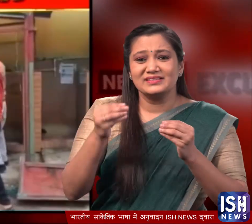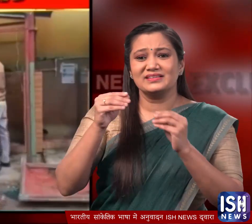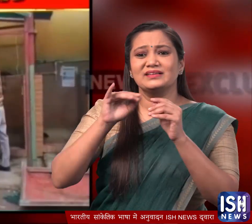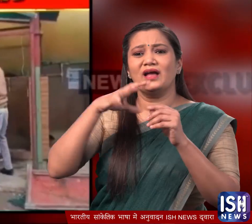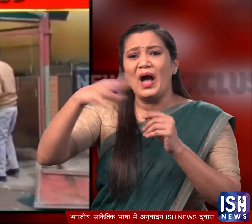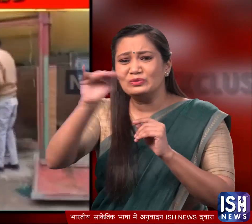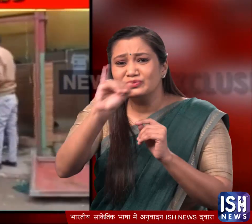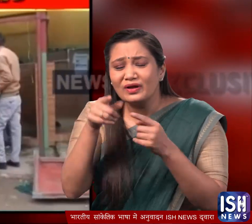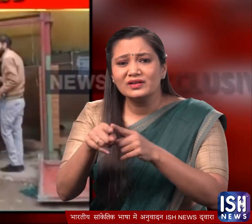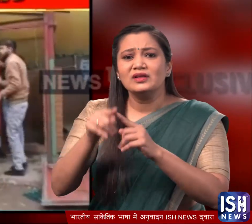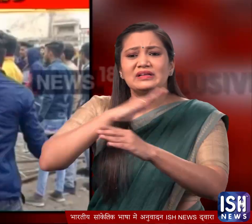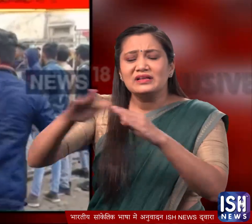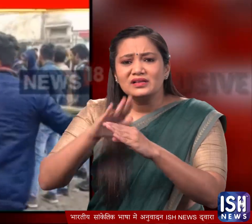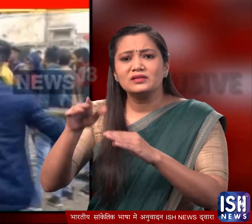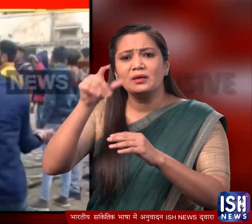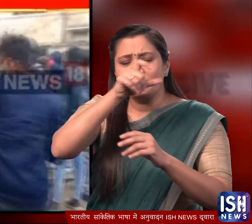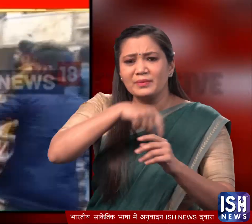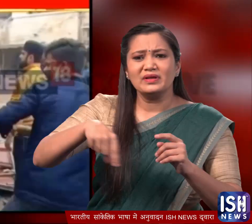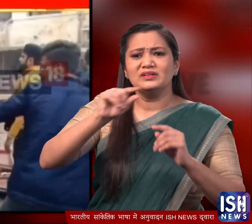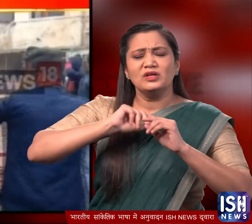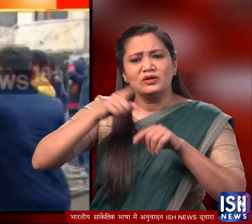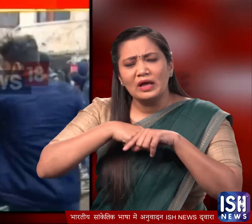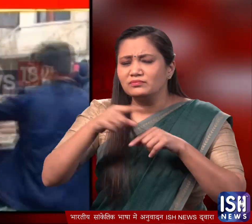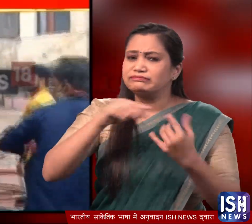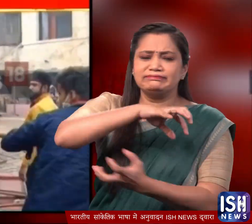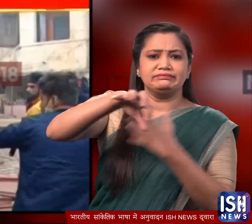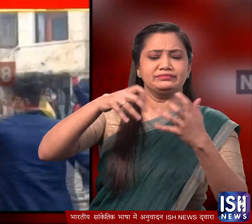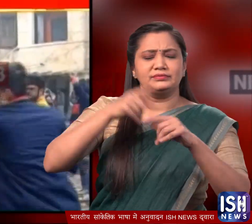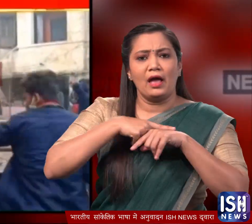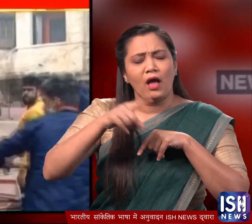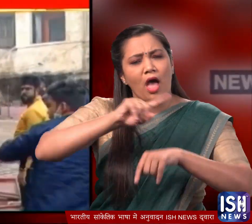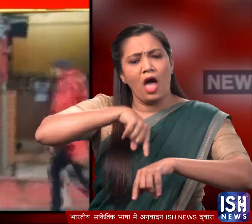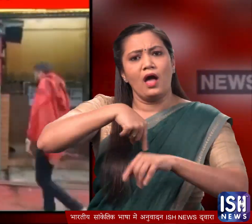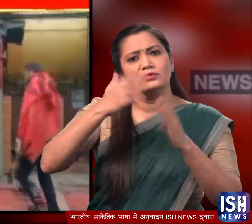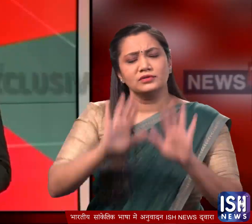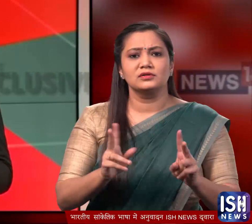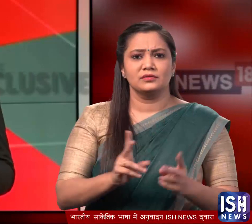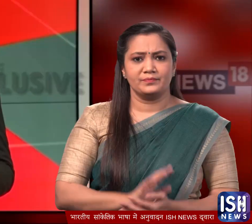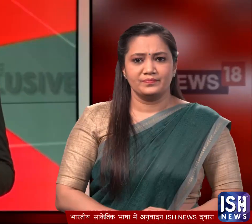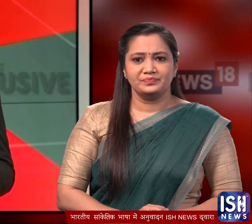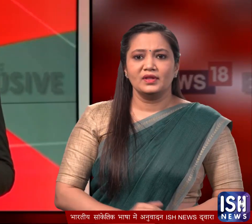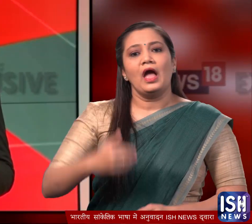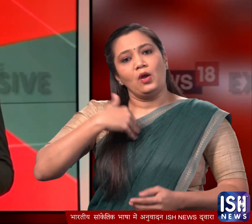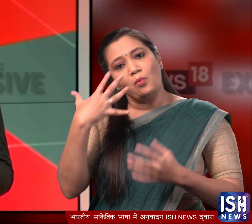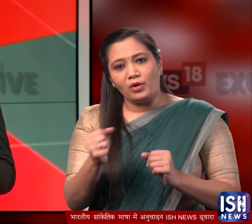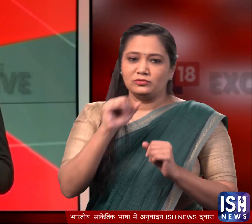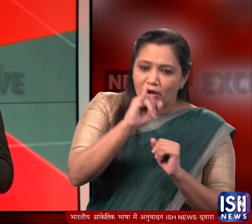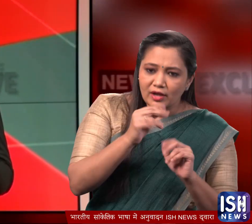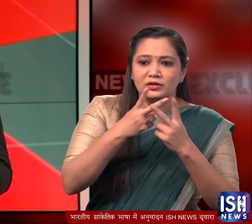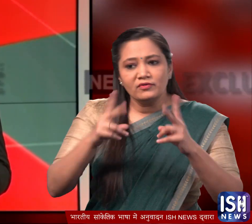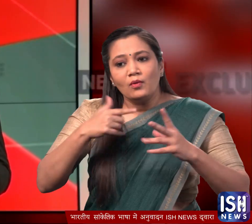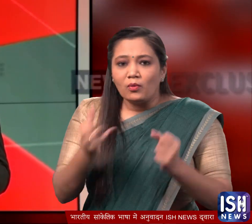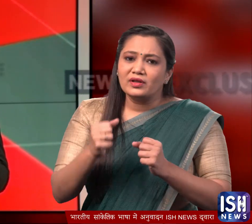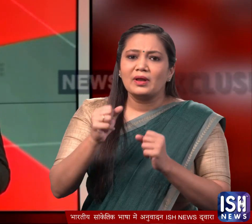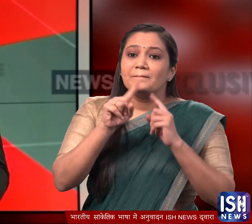मंदिर के पास मौजूद इस सार्वजनिक शौचालय को हटाने के लिए उन लोगों ने वहां काफी देर तक उत्पात मचाया। सवाल की एक बात यह कि हमको सुविधाएं